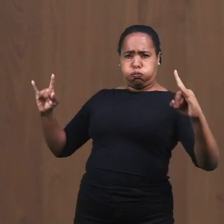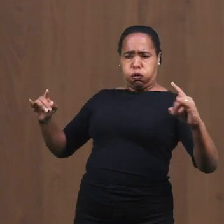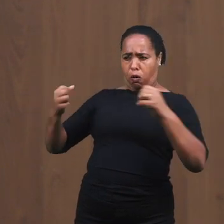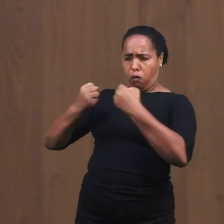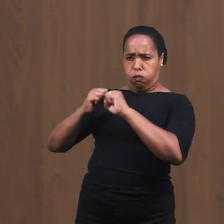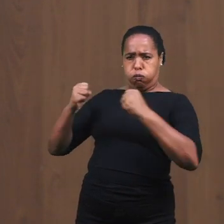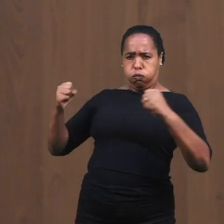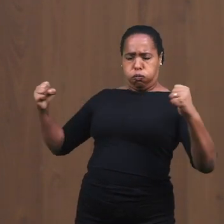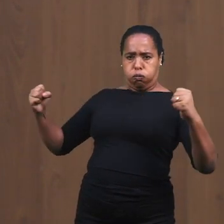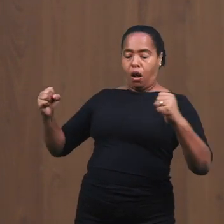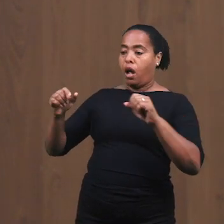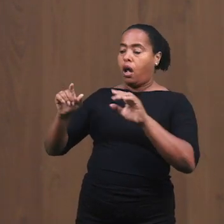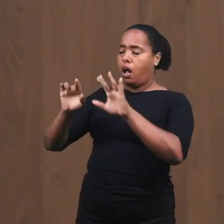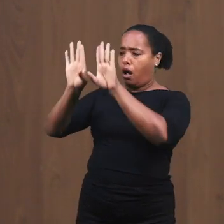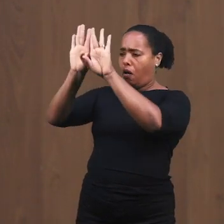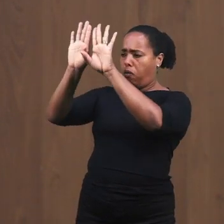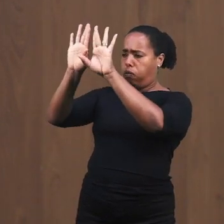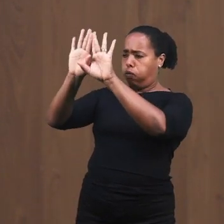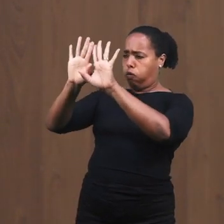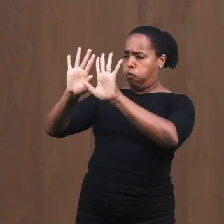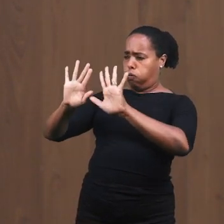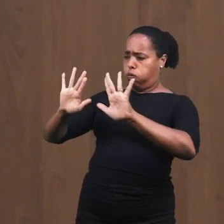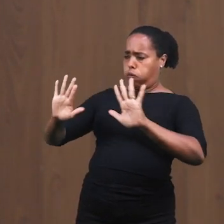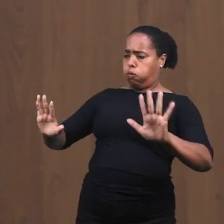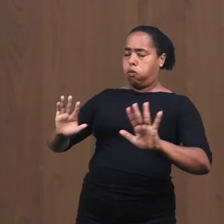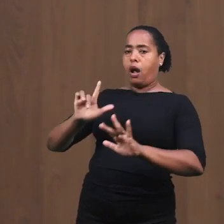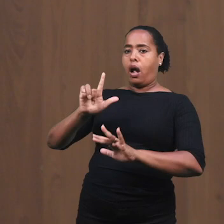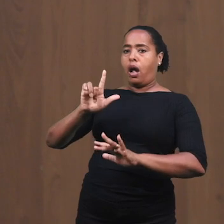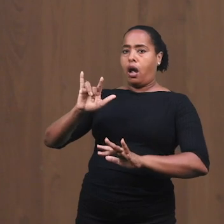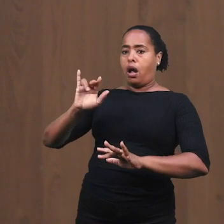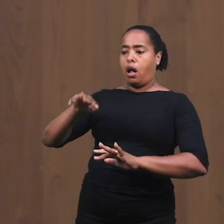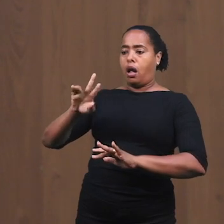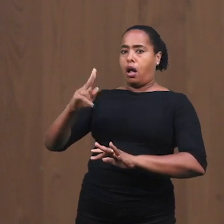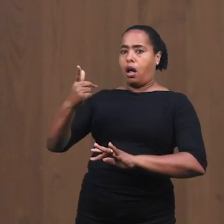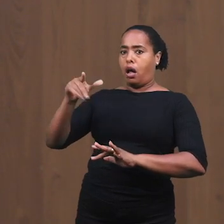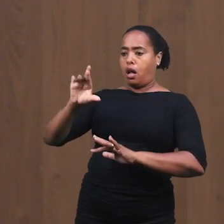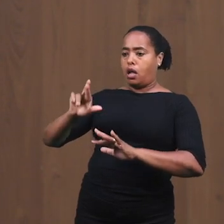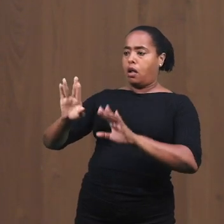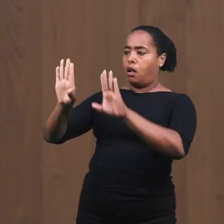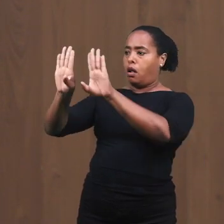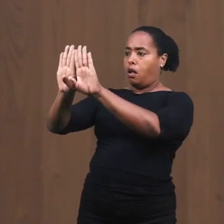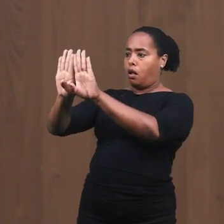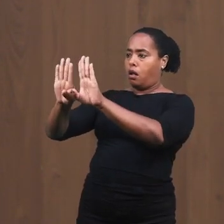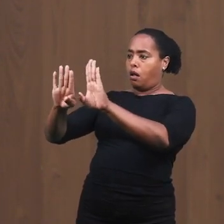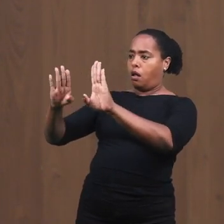народа своего. Скиния была окружена льняными